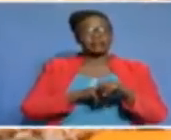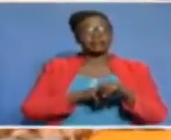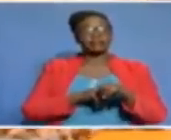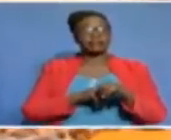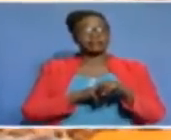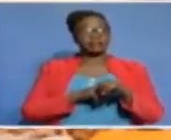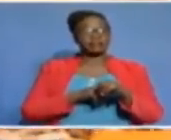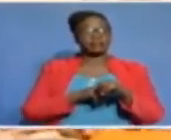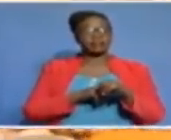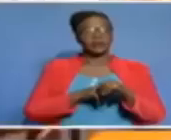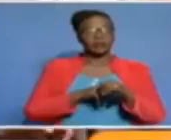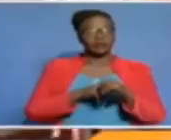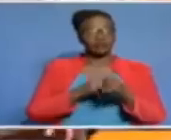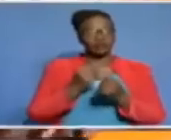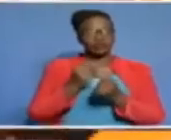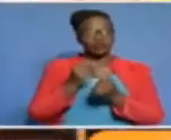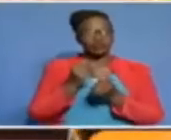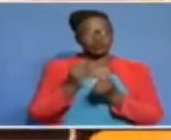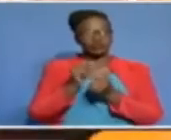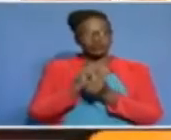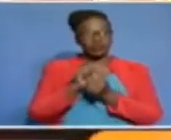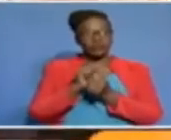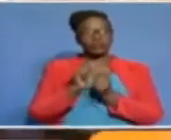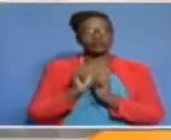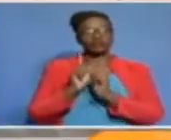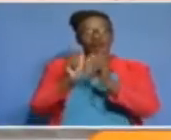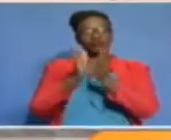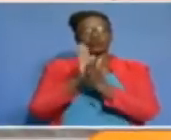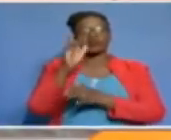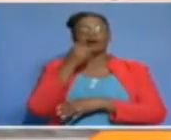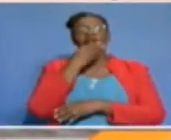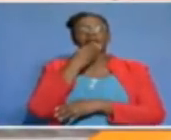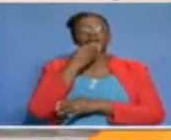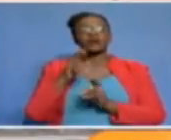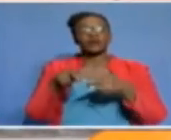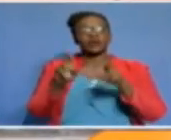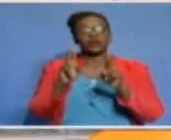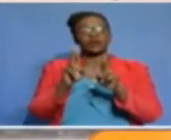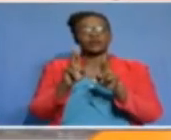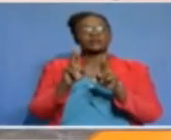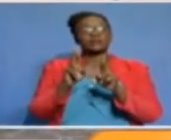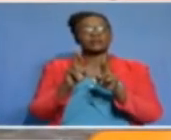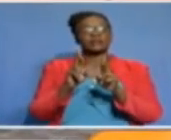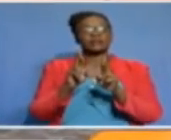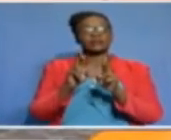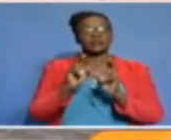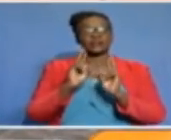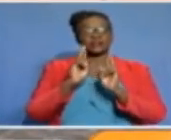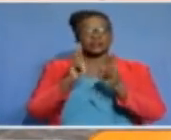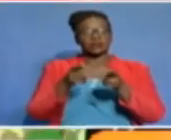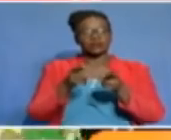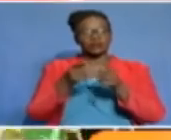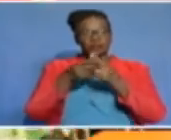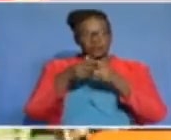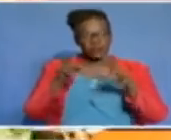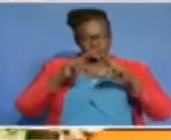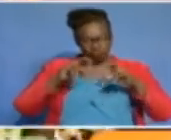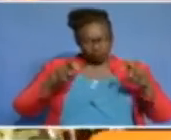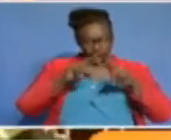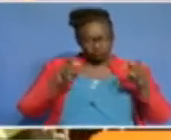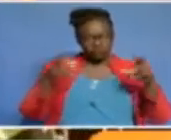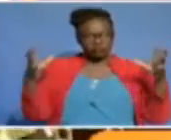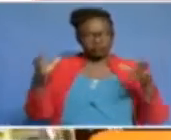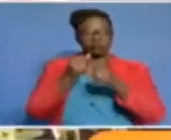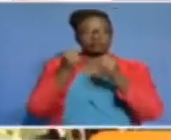mchana akiandamana na mwanamume mmoja barabarani. Vyombo vya usalama katika kaunti ya Machakos vimeanzisha msako wa kumnasa